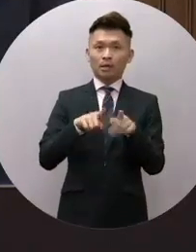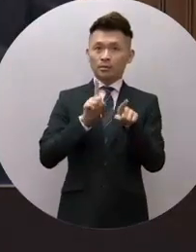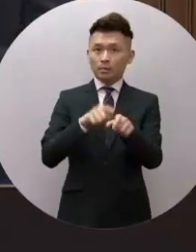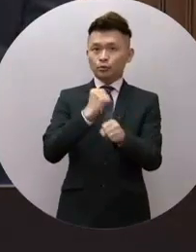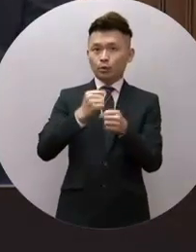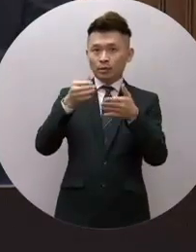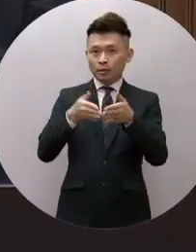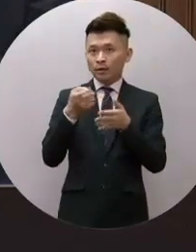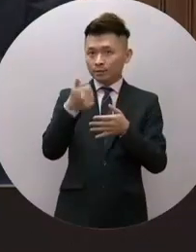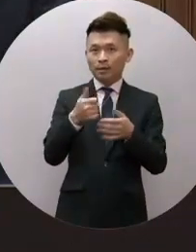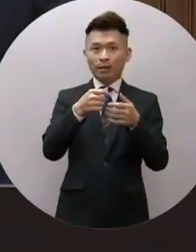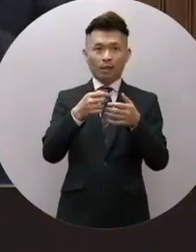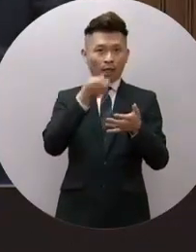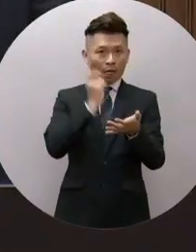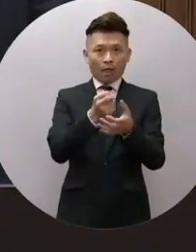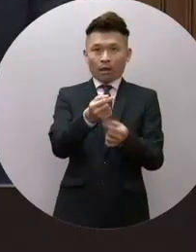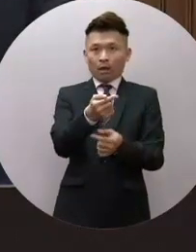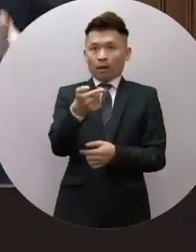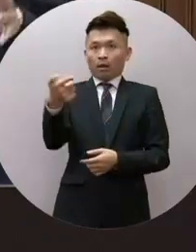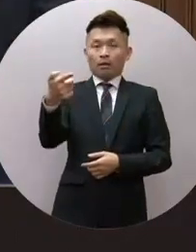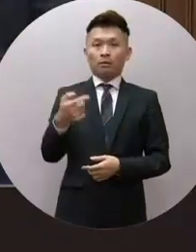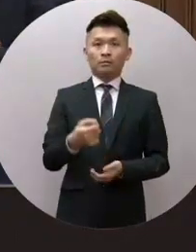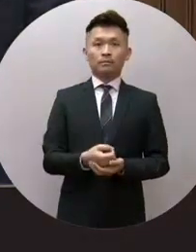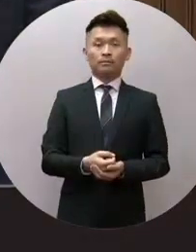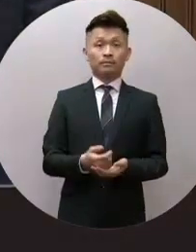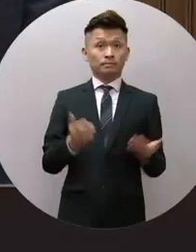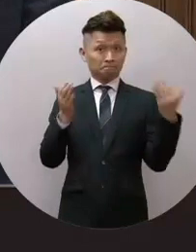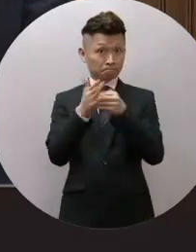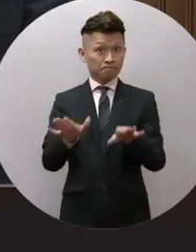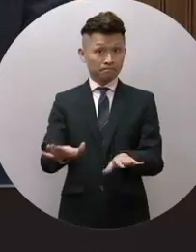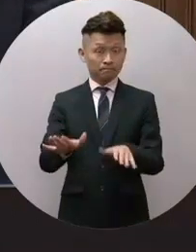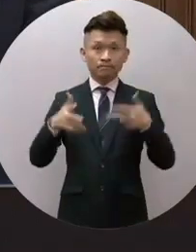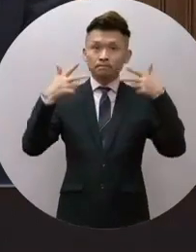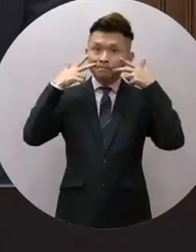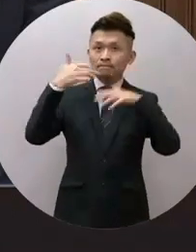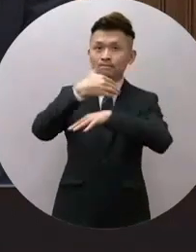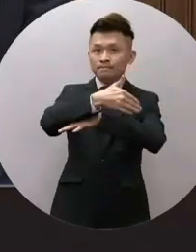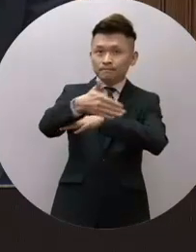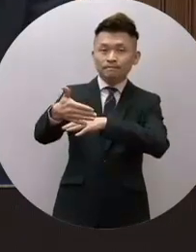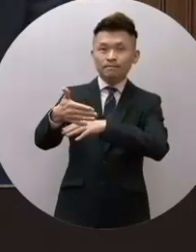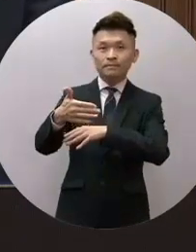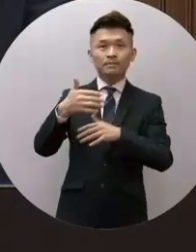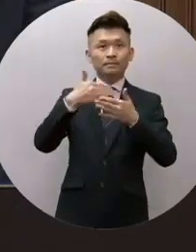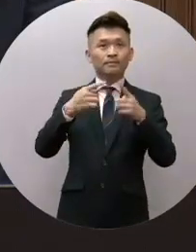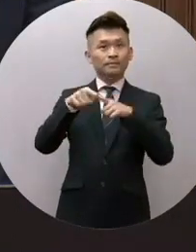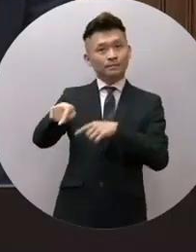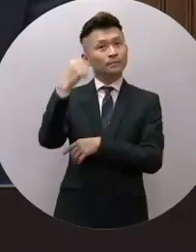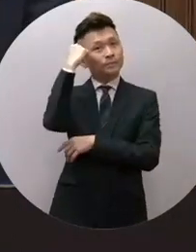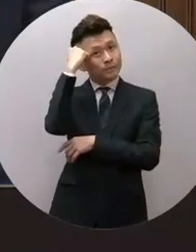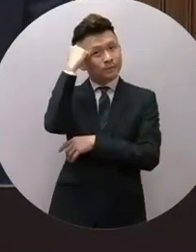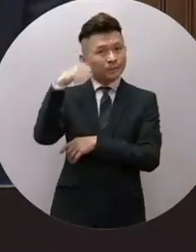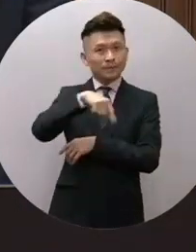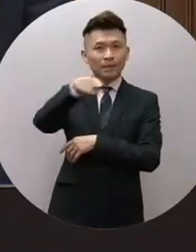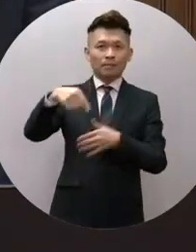都会不同，而且越定越严格，所以导致现在有很多在原乡里面生存的汉人，他就没有办法 继